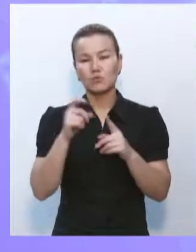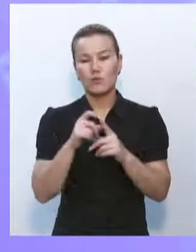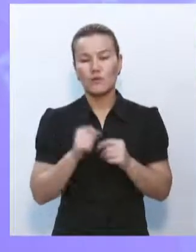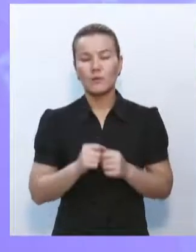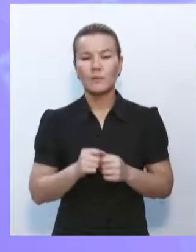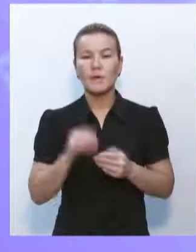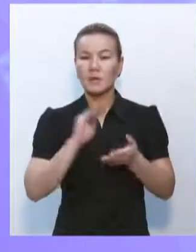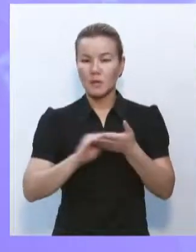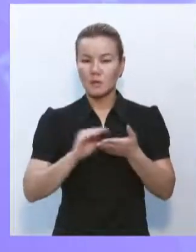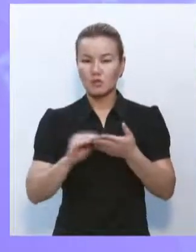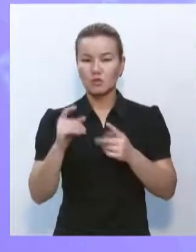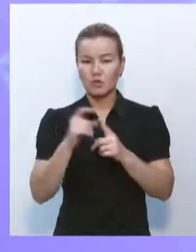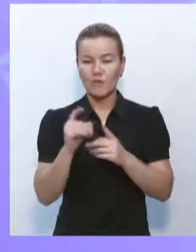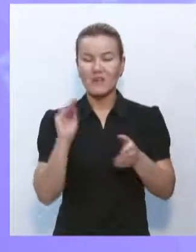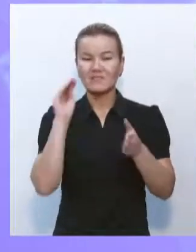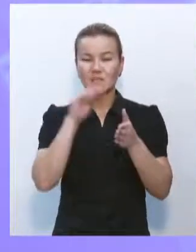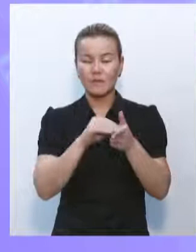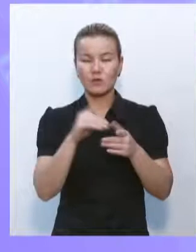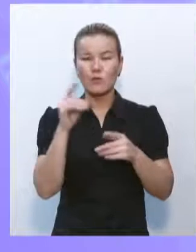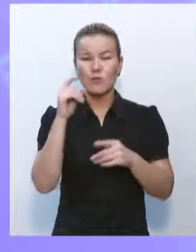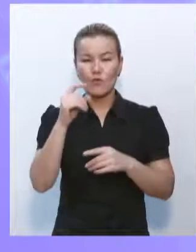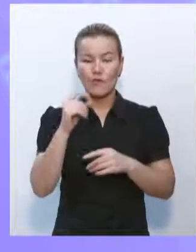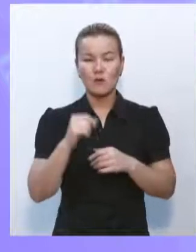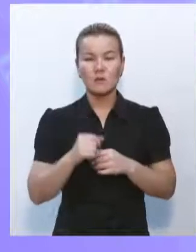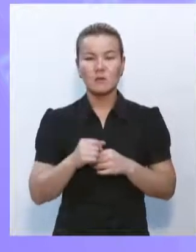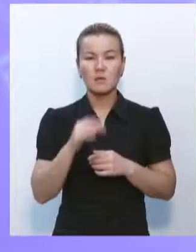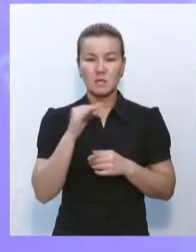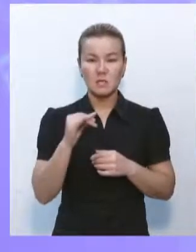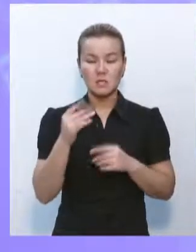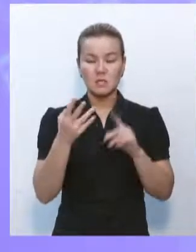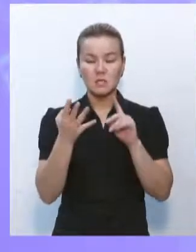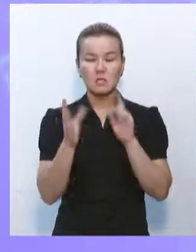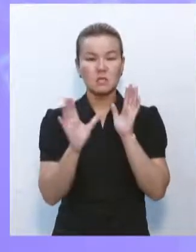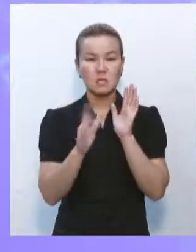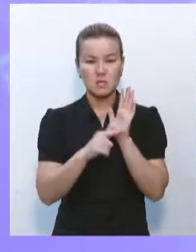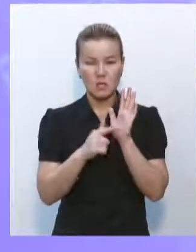Напишите слово. Вставьте буквы. И седьмой шаг